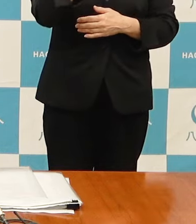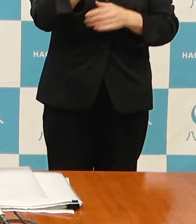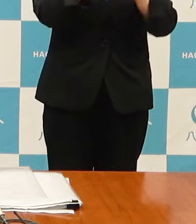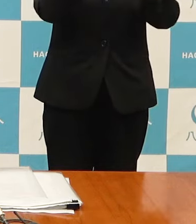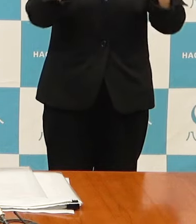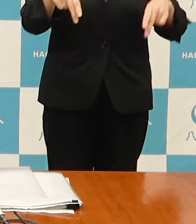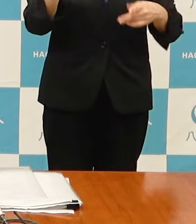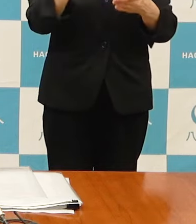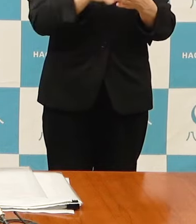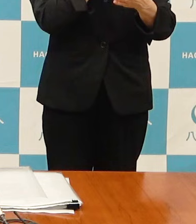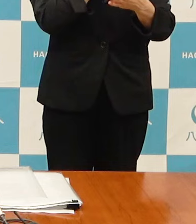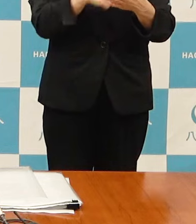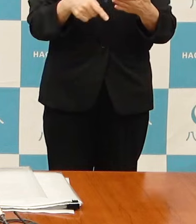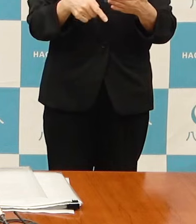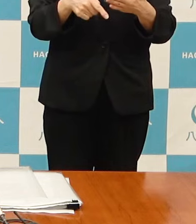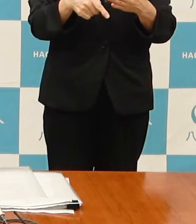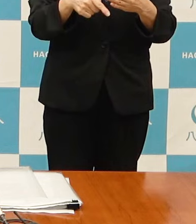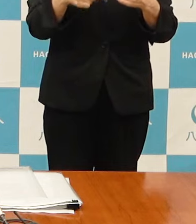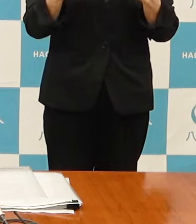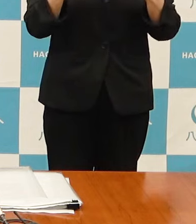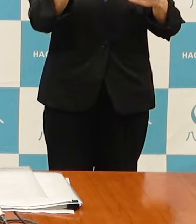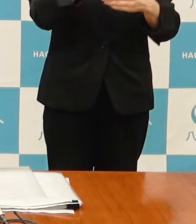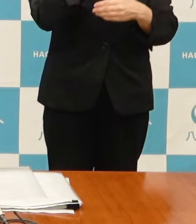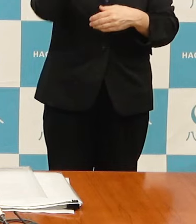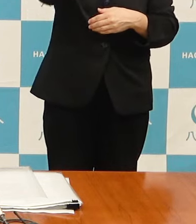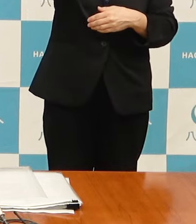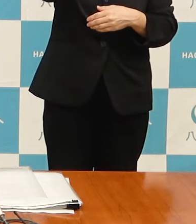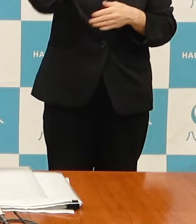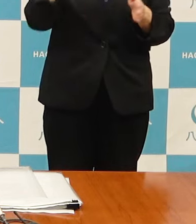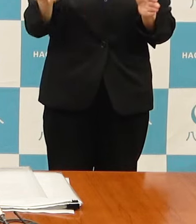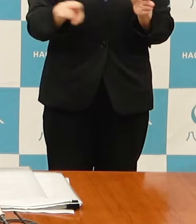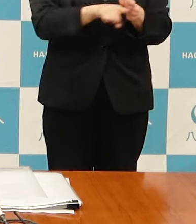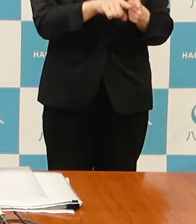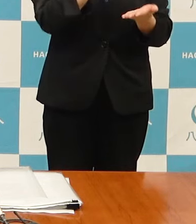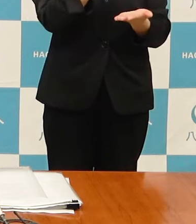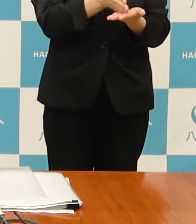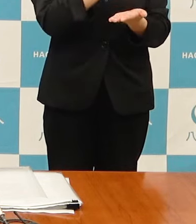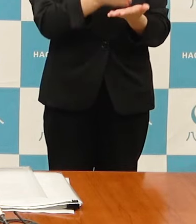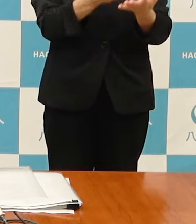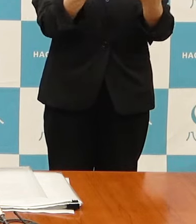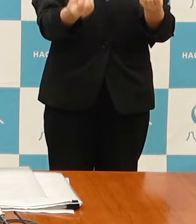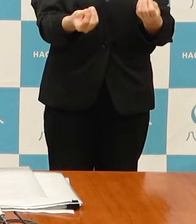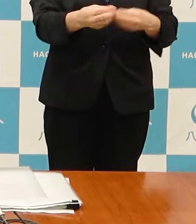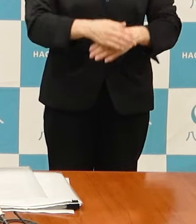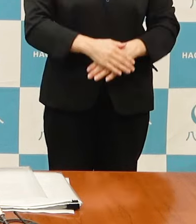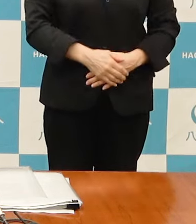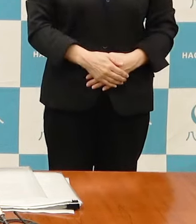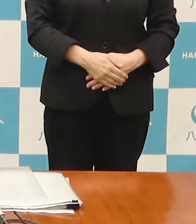題の解決につなげてまいります。以上で説明を終わります。